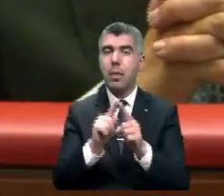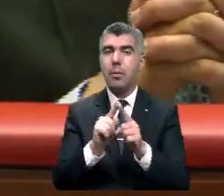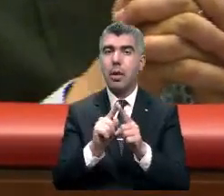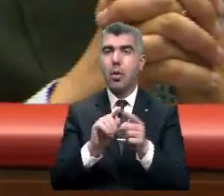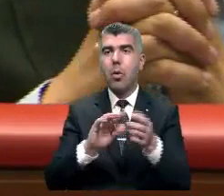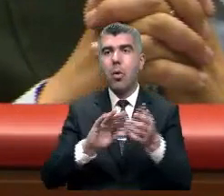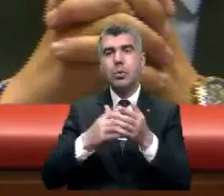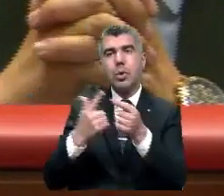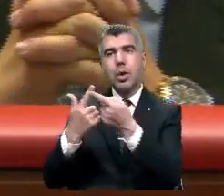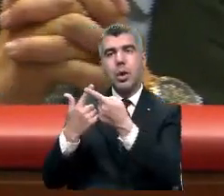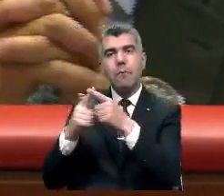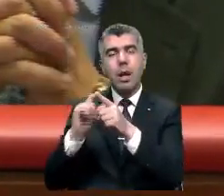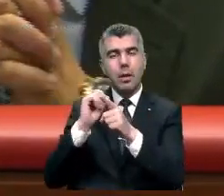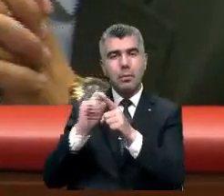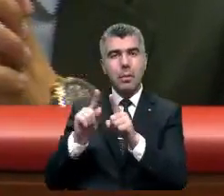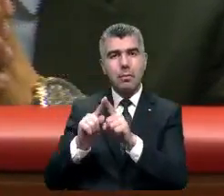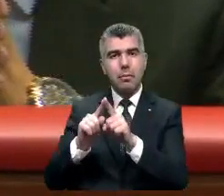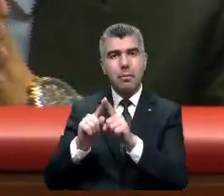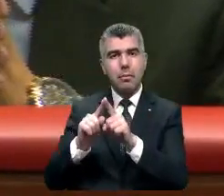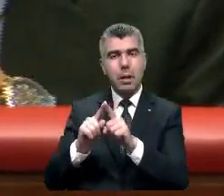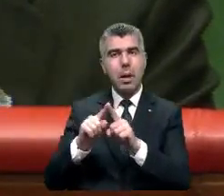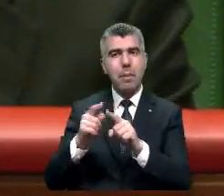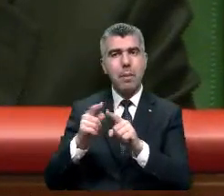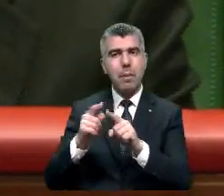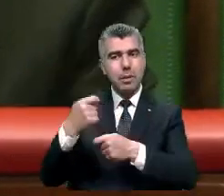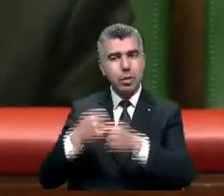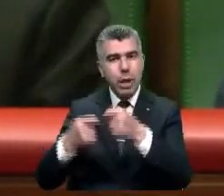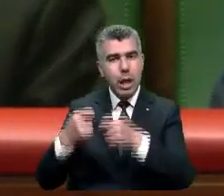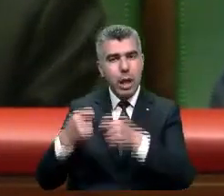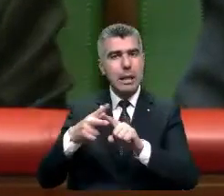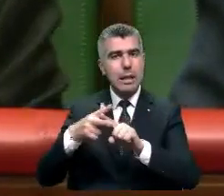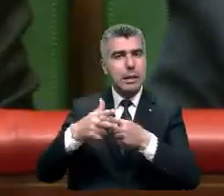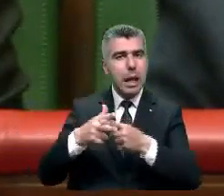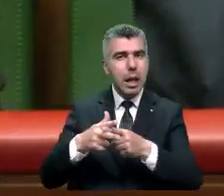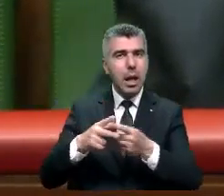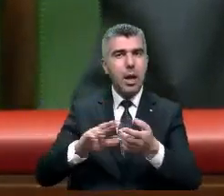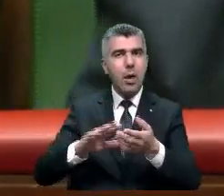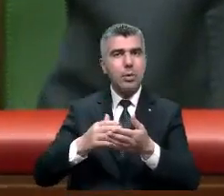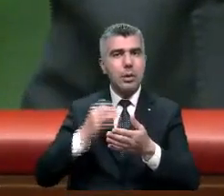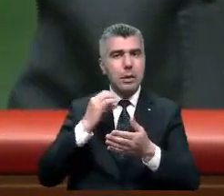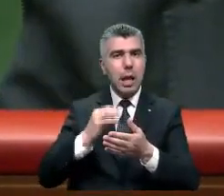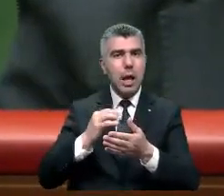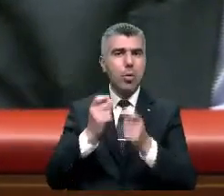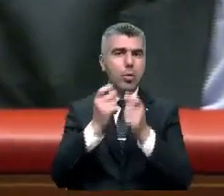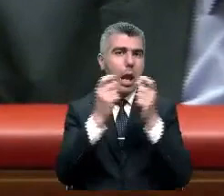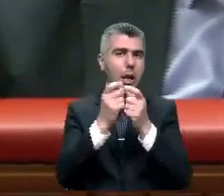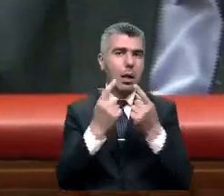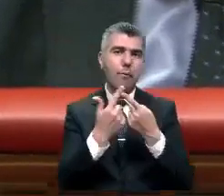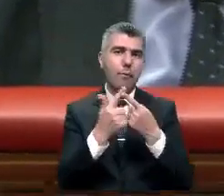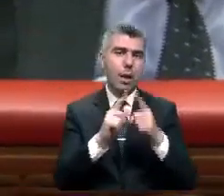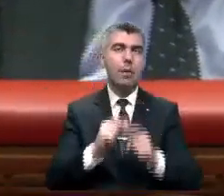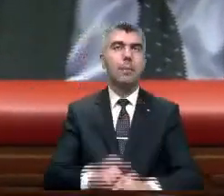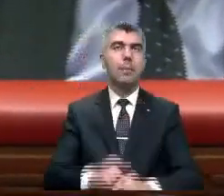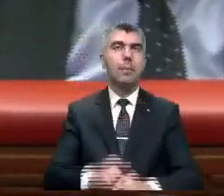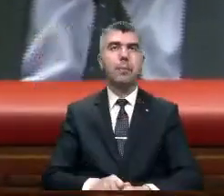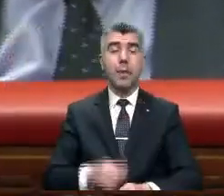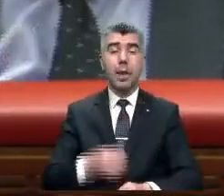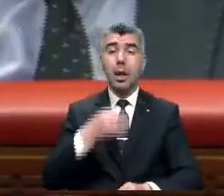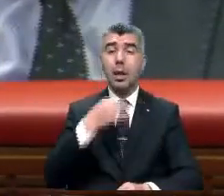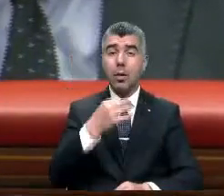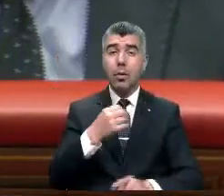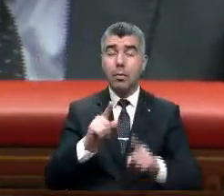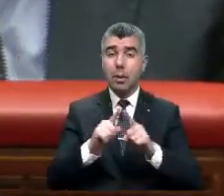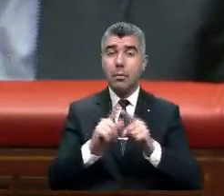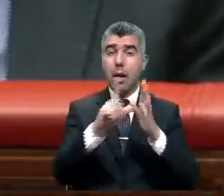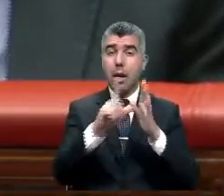المستخدمين في القطاعات الاخرى من قطاع التجاريه او صناعيه او خدماتيه وهنا تمغي نشير الى